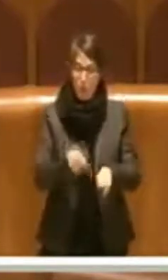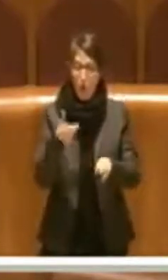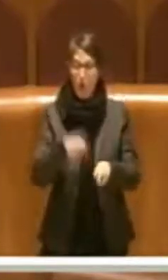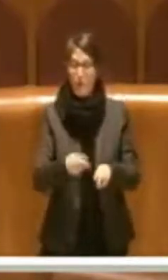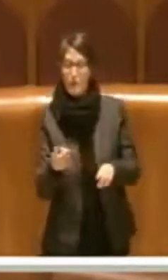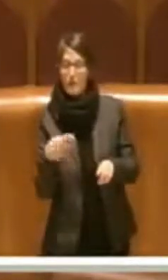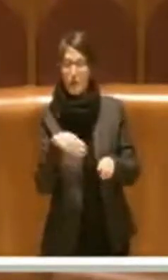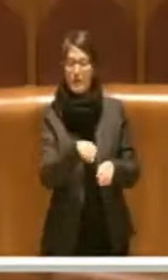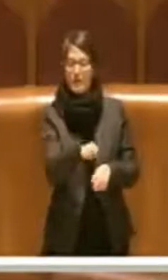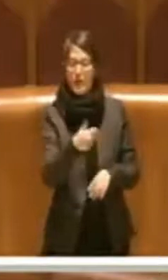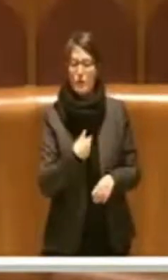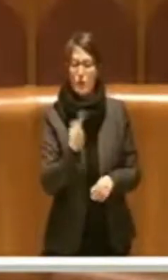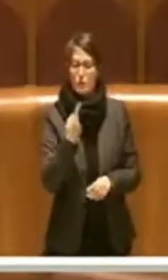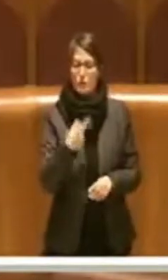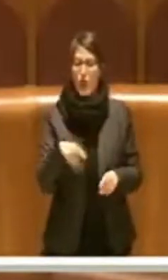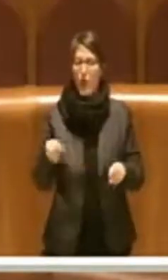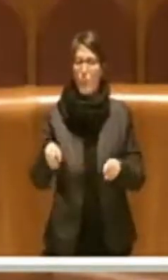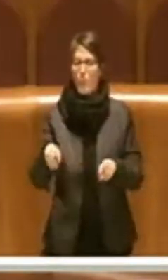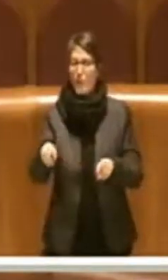la quale corre anche